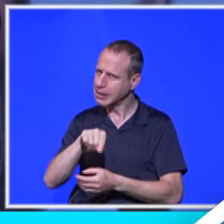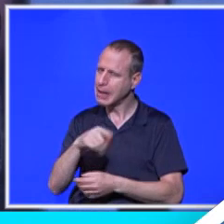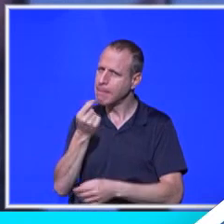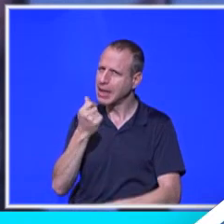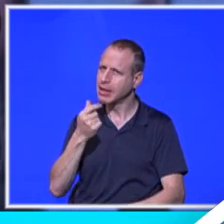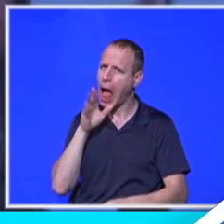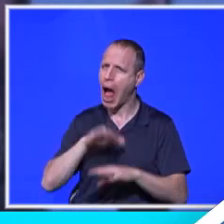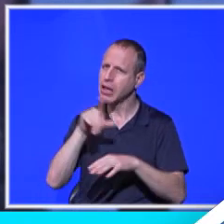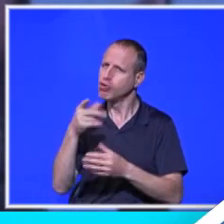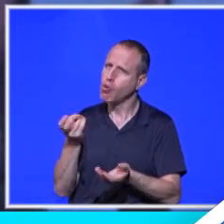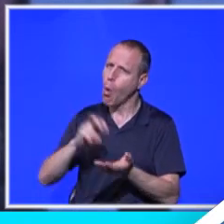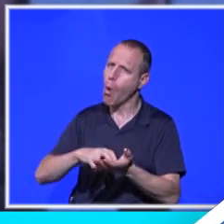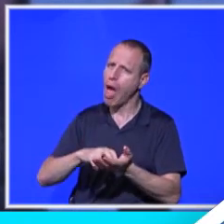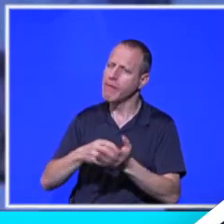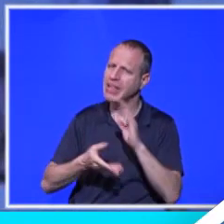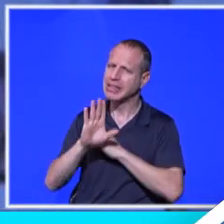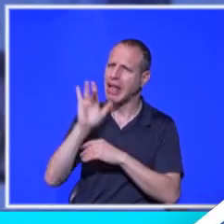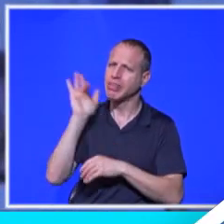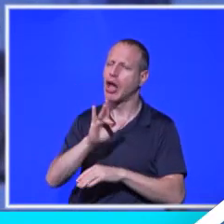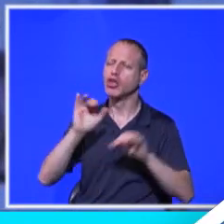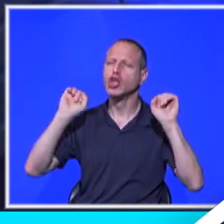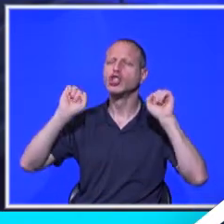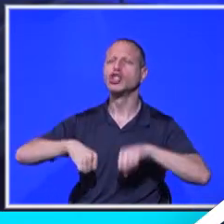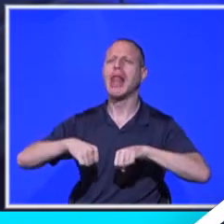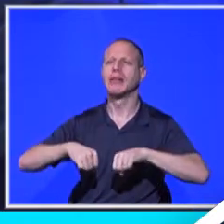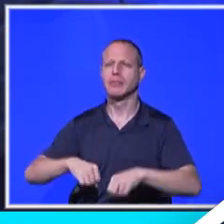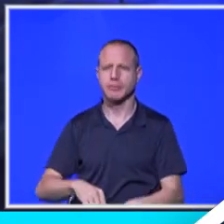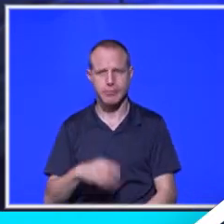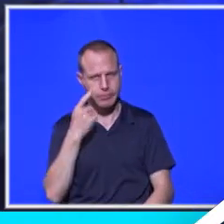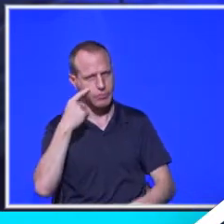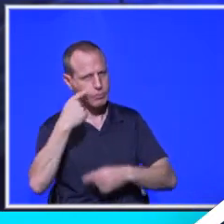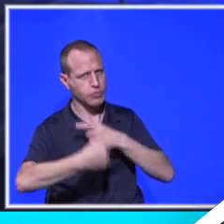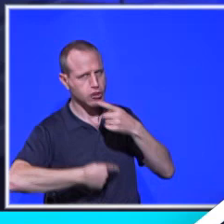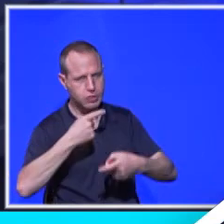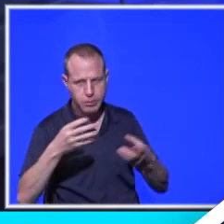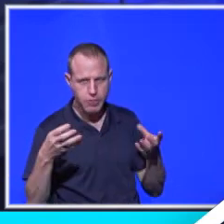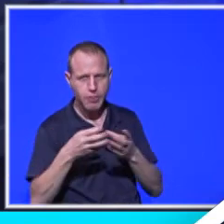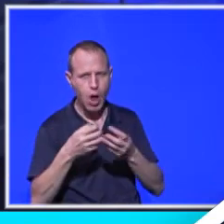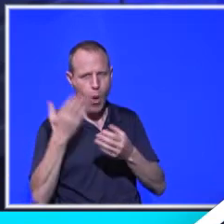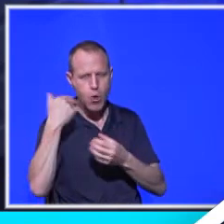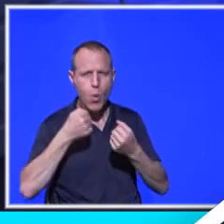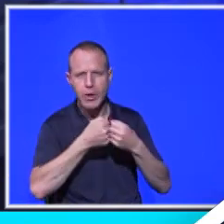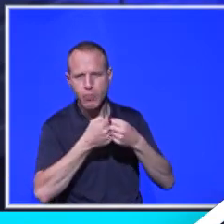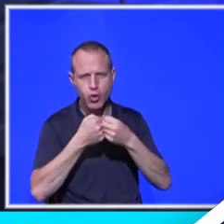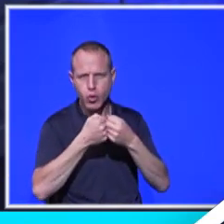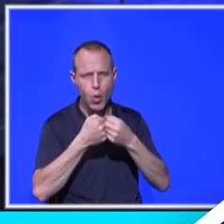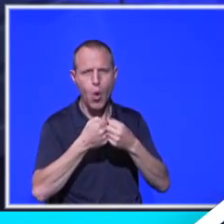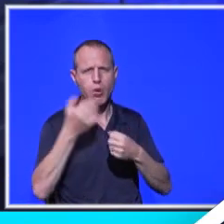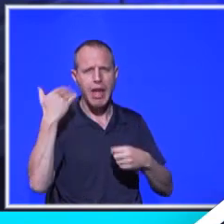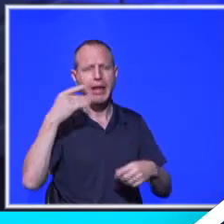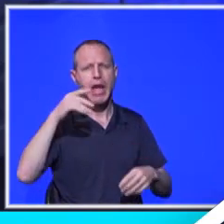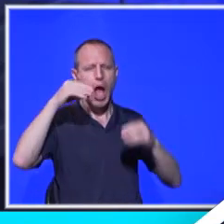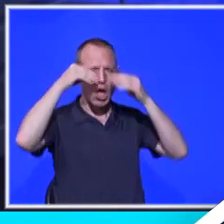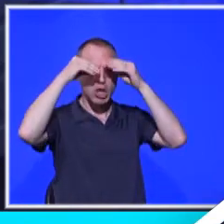על זה שהוא קם ויצא כנגד השליט. תראי, במשך שנים במפלגות היו התמודדויות, היה, אני יודע,